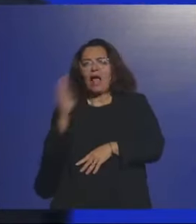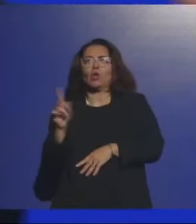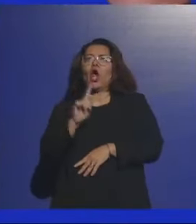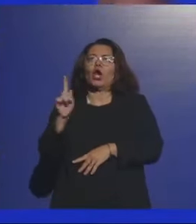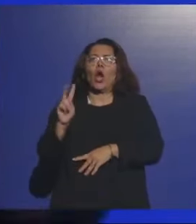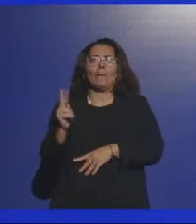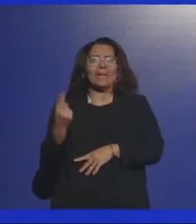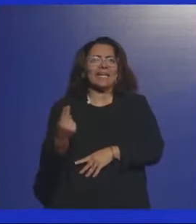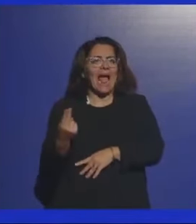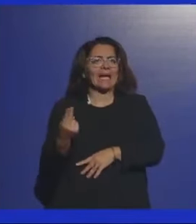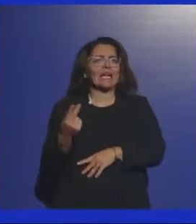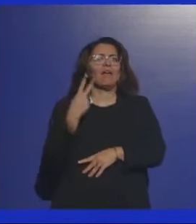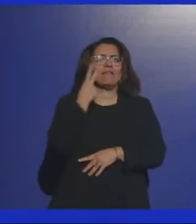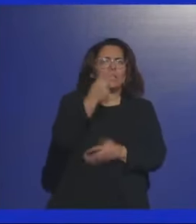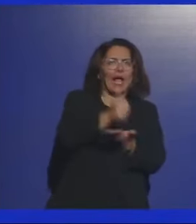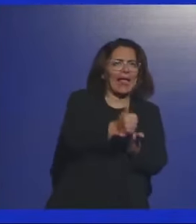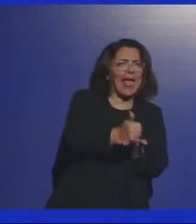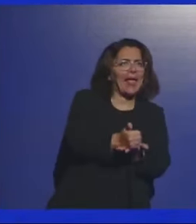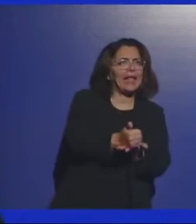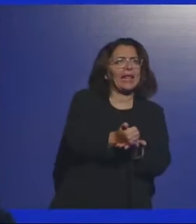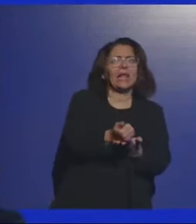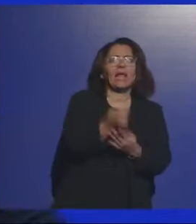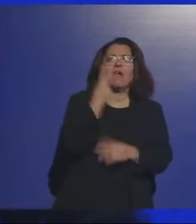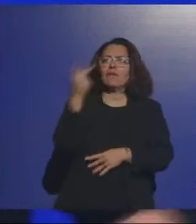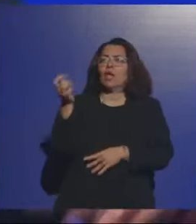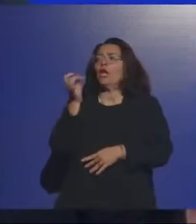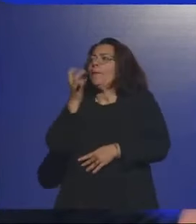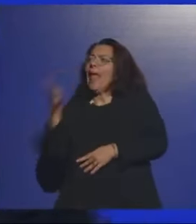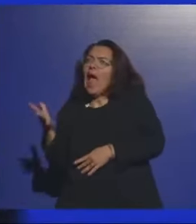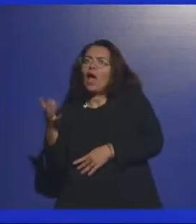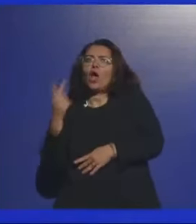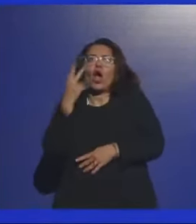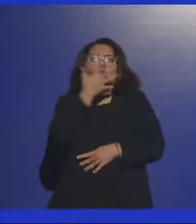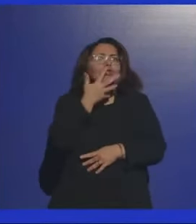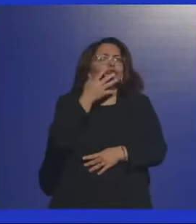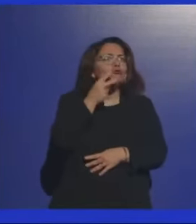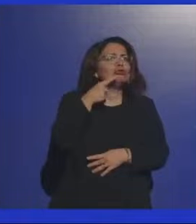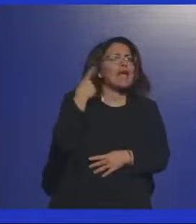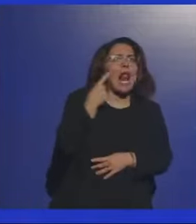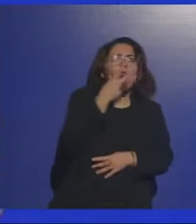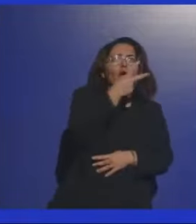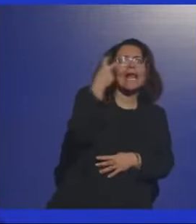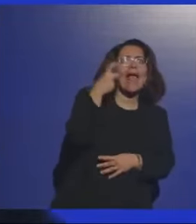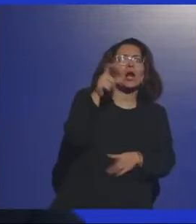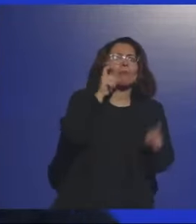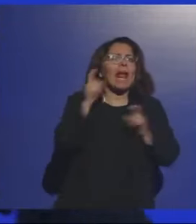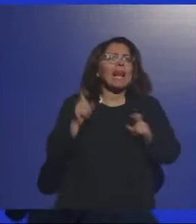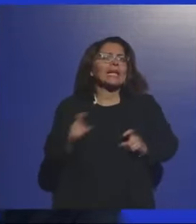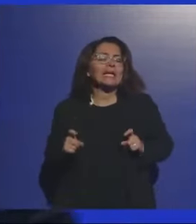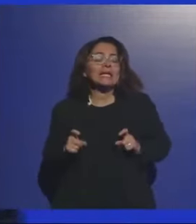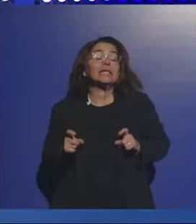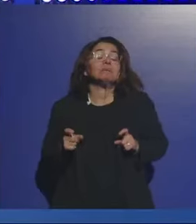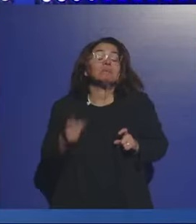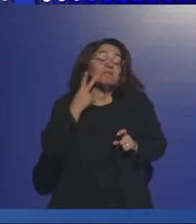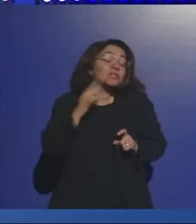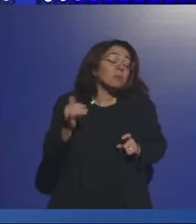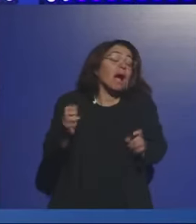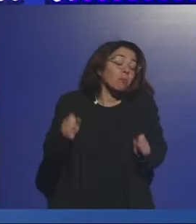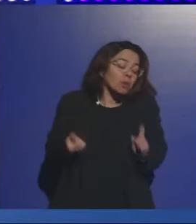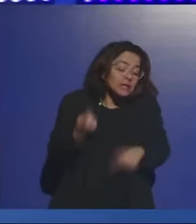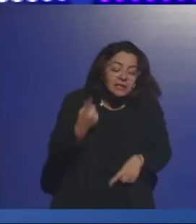binary vedrò un gay vedo vedrò un bianco vedrò un giallo vedrò un nero una pallini strano